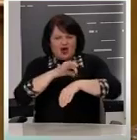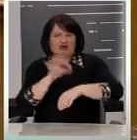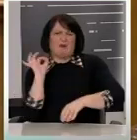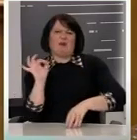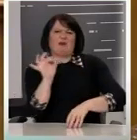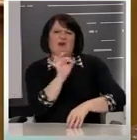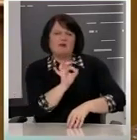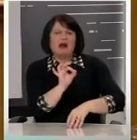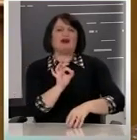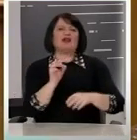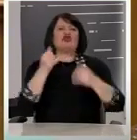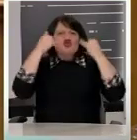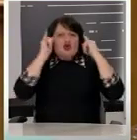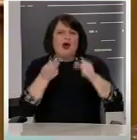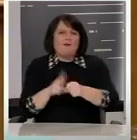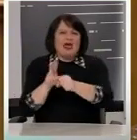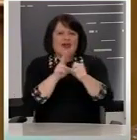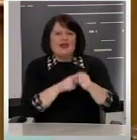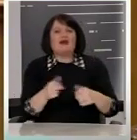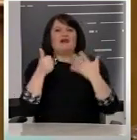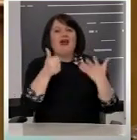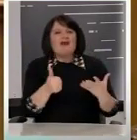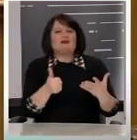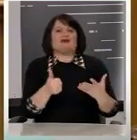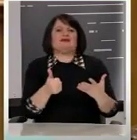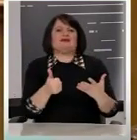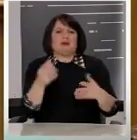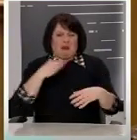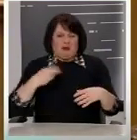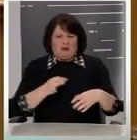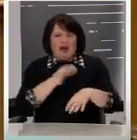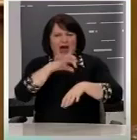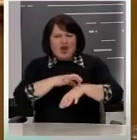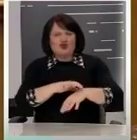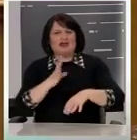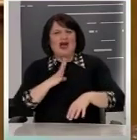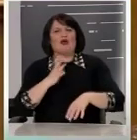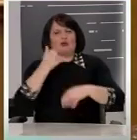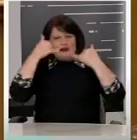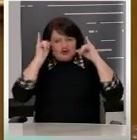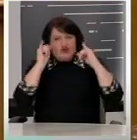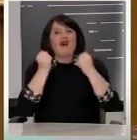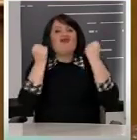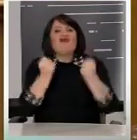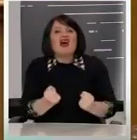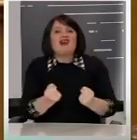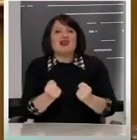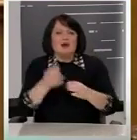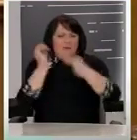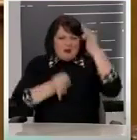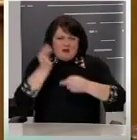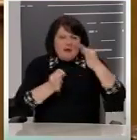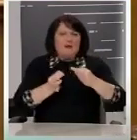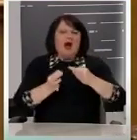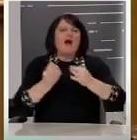όλα τα κοπάδια τους. 6, άνθρωποι και ζώα γέμισαν εξανθήματα. 7, έπεσε πολύ βαρύ χαλάζι και φωτιά από